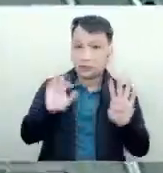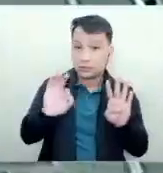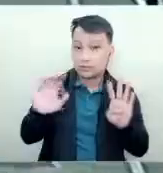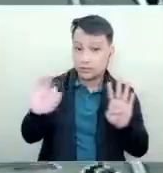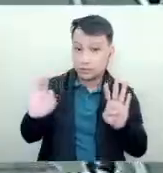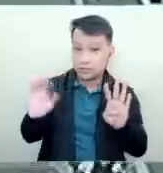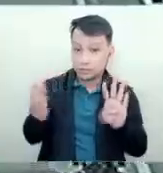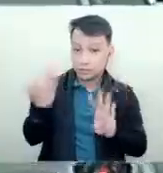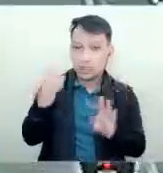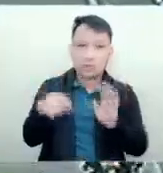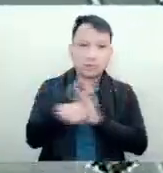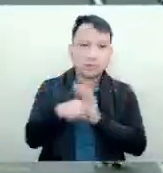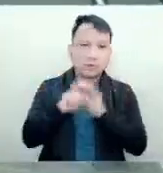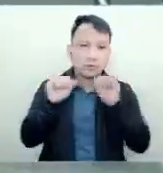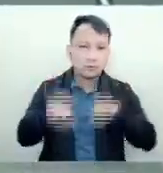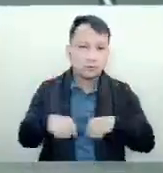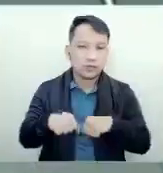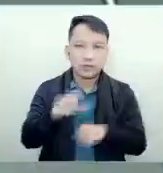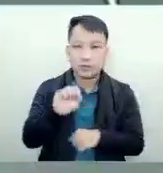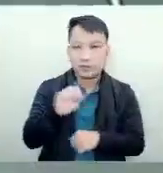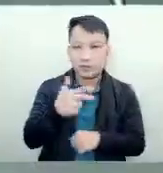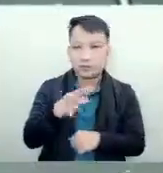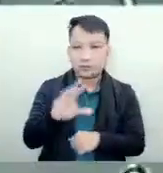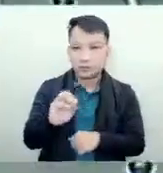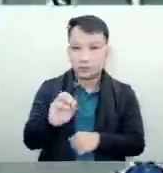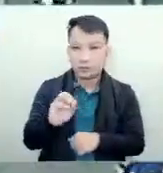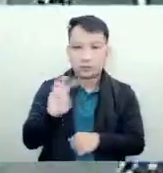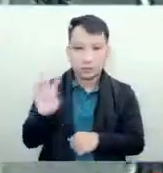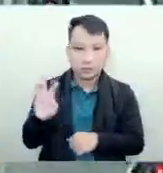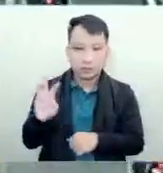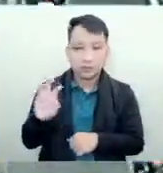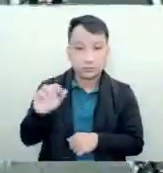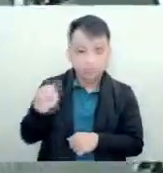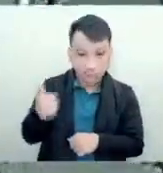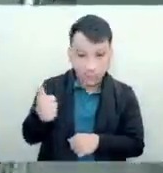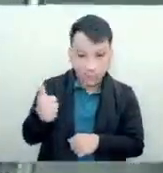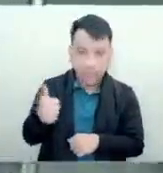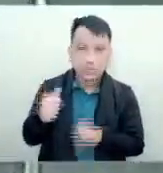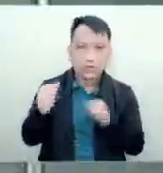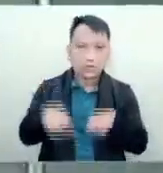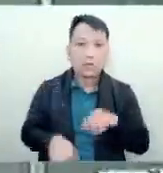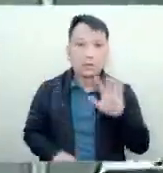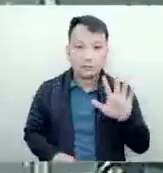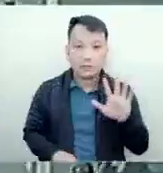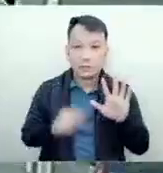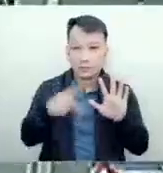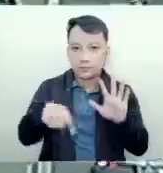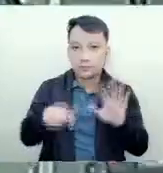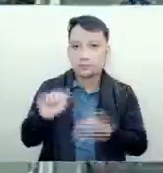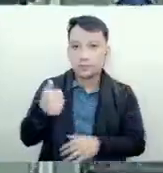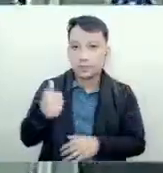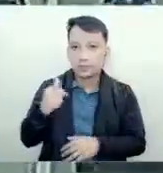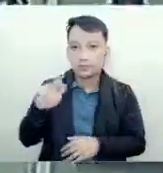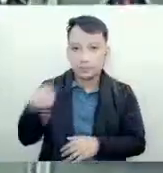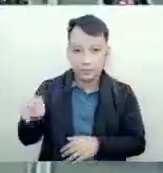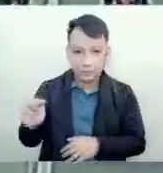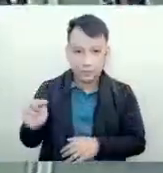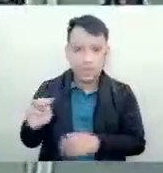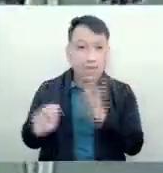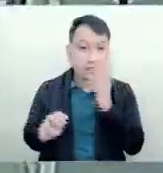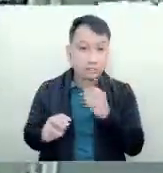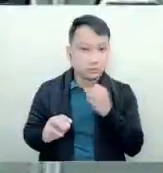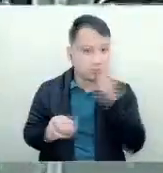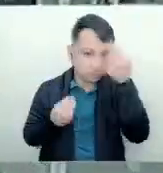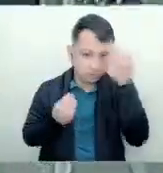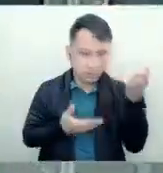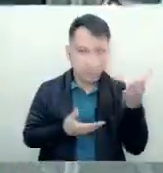habang bawal din sila sa Shaw Boulevard mula 6 a.m. to 10 a.m. at 5 p.m. to 10 p.m. Ang mga lalabag sa light